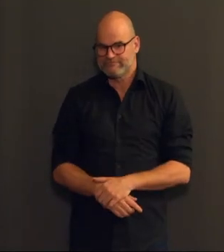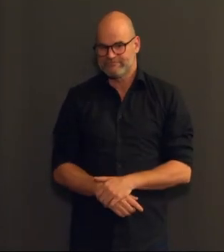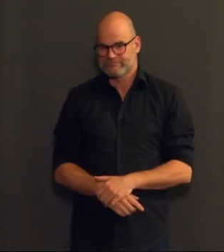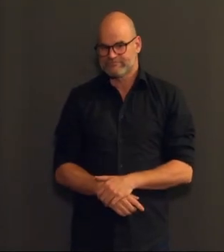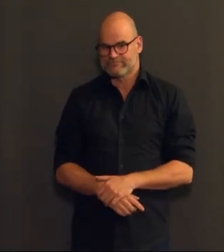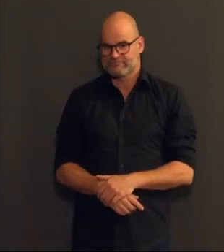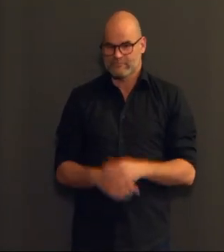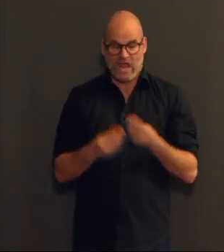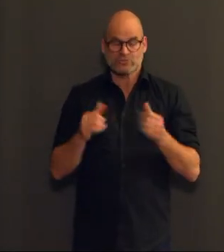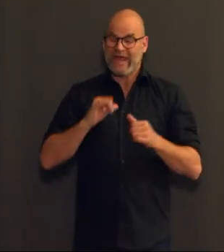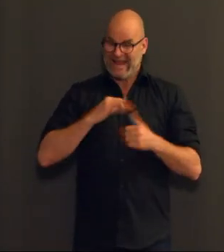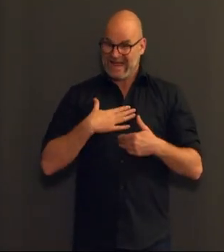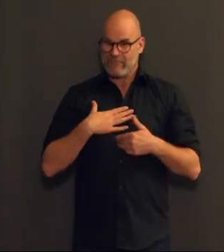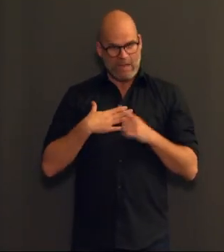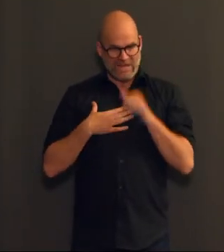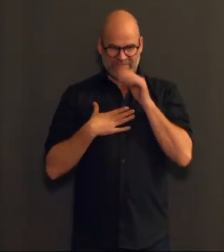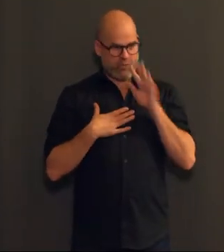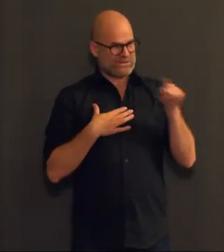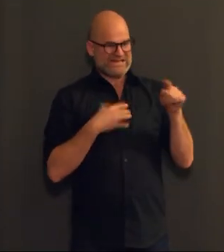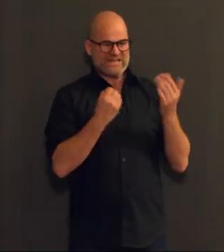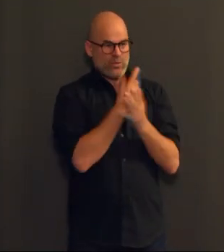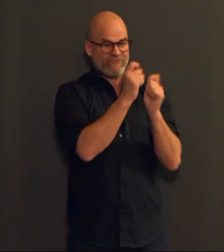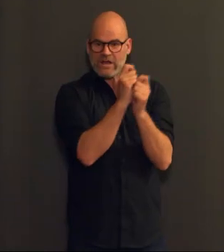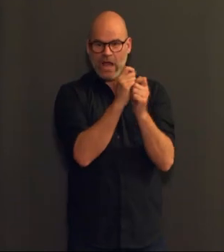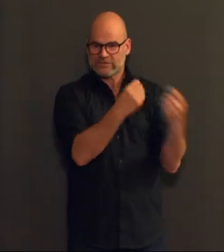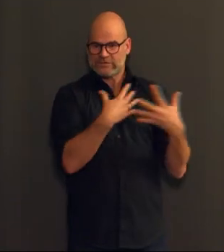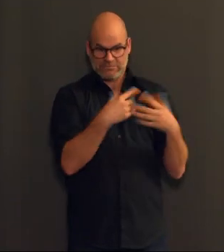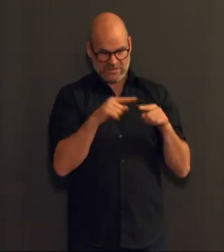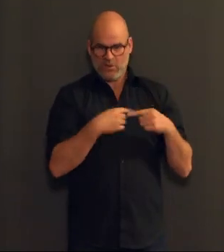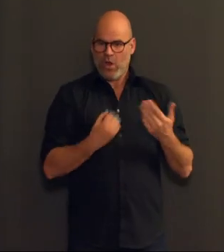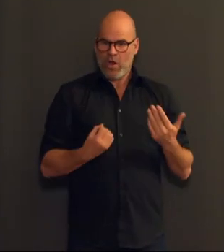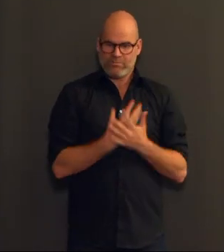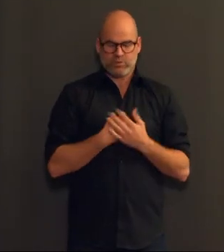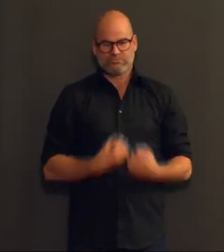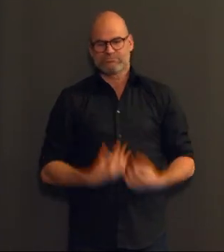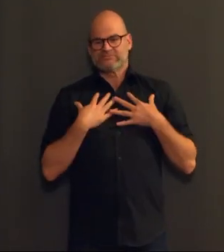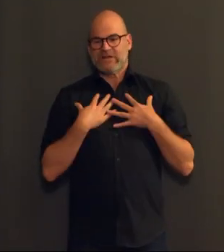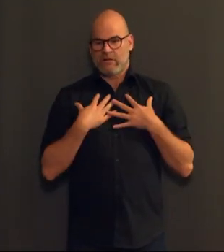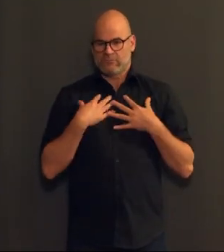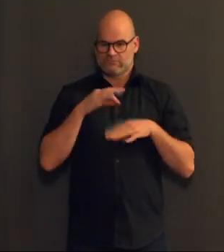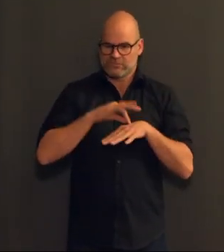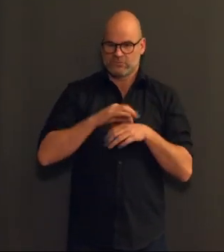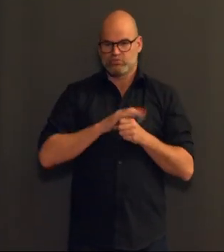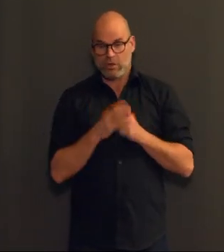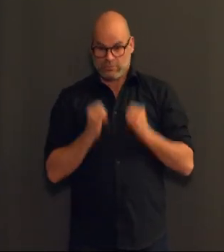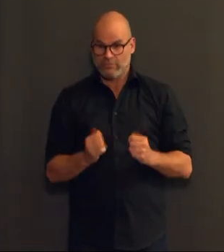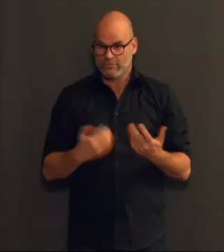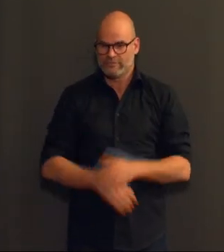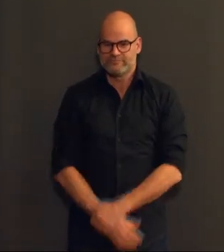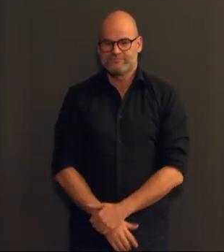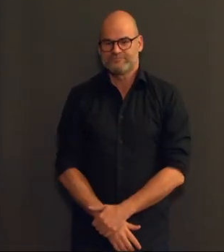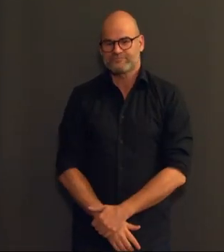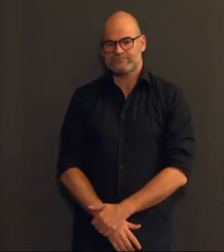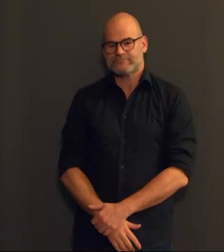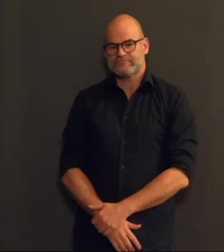wordt. Want die antistoffen die dienen in essentie om het virus te onderscheppen vooraleer het kan aanslaan,